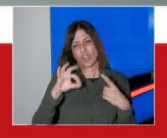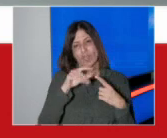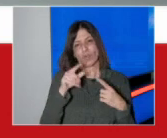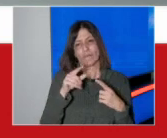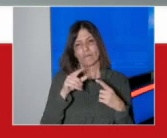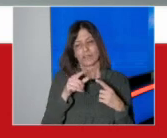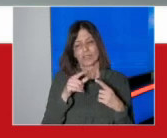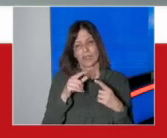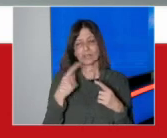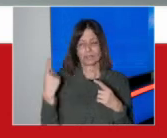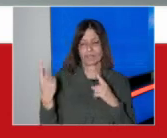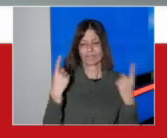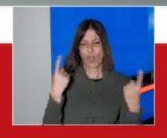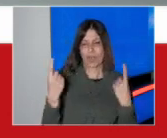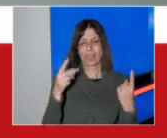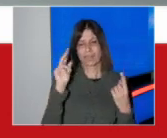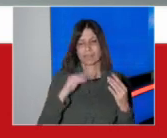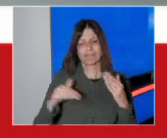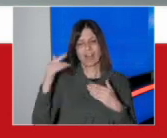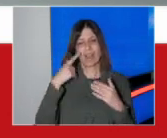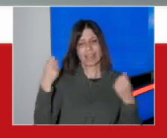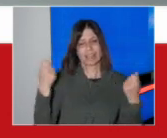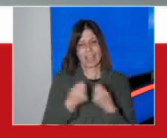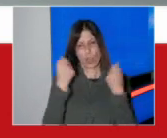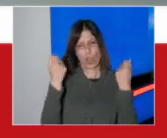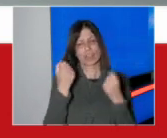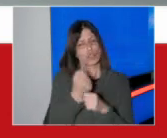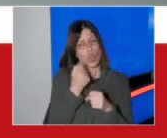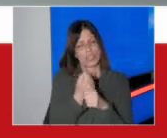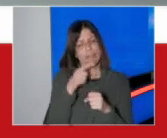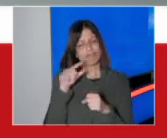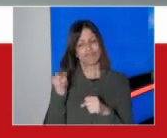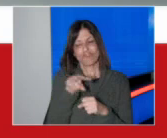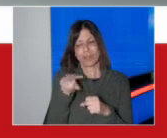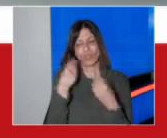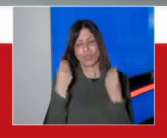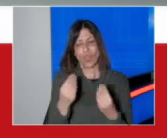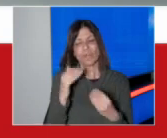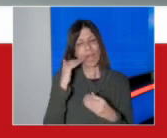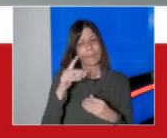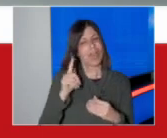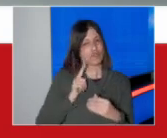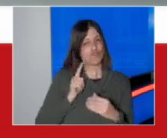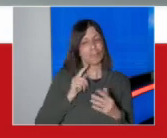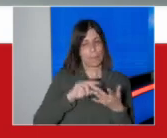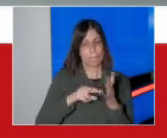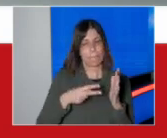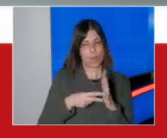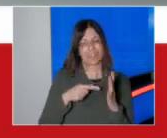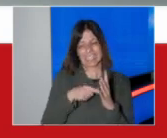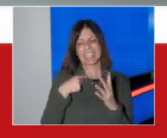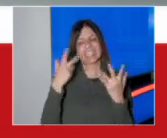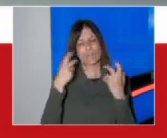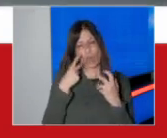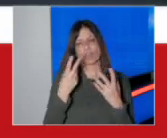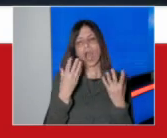בקרב הבייס, כל אחד בצד שלו, את ההתנגחויות האלה, זה עושה להם טוב ברמה האישית הפוליטית, ולכן אנחנו צפויים לראות עוד הרבה